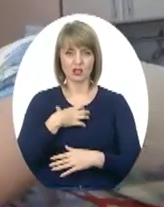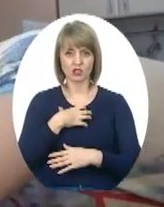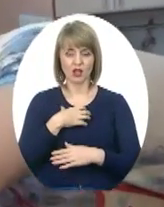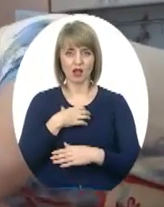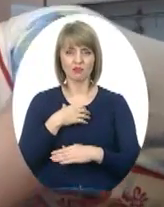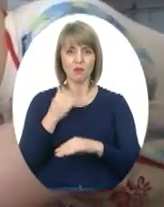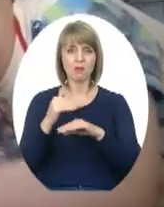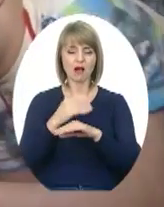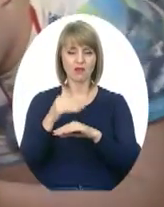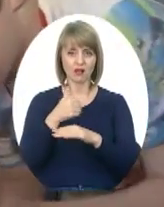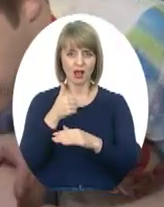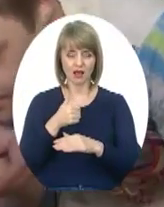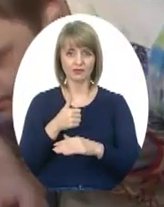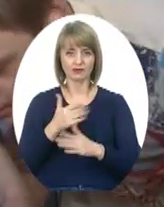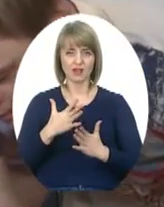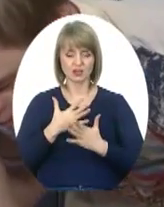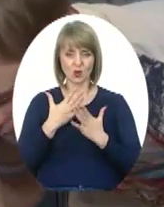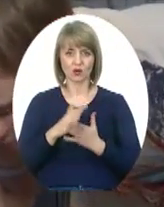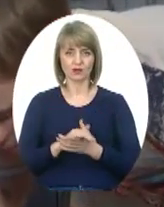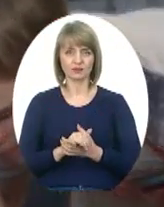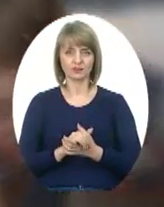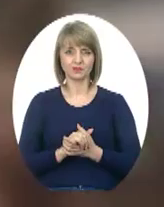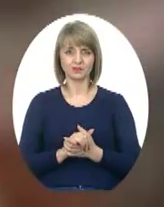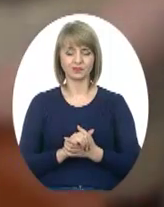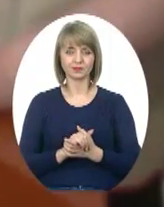Похвала, восторг. Вот так теперь разрезай.